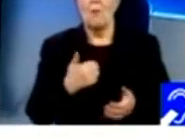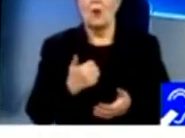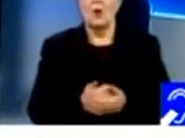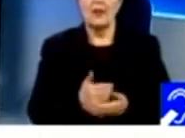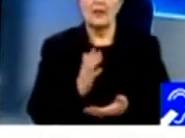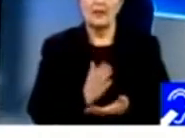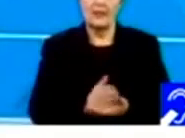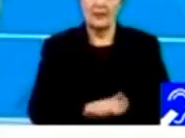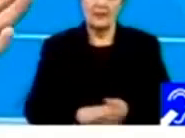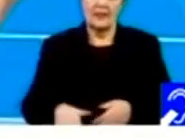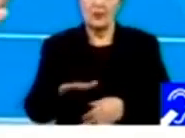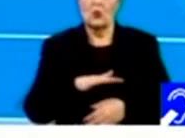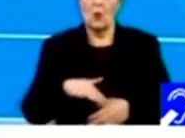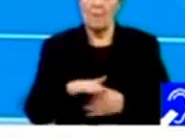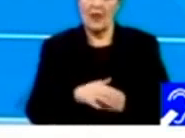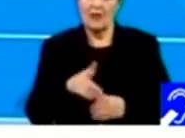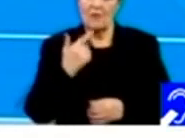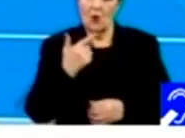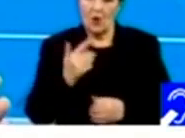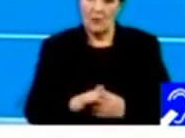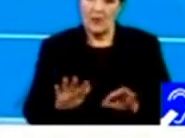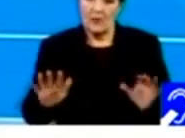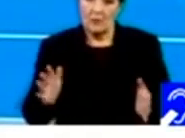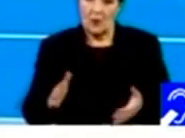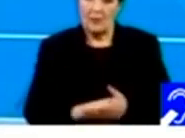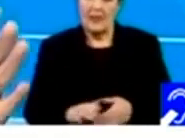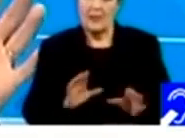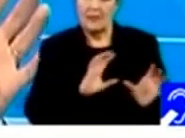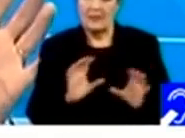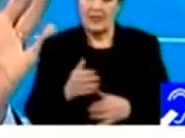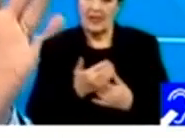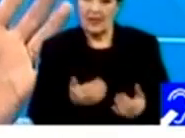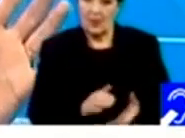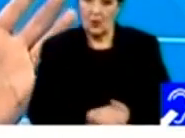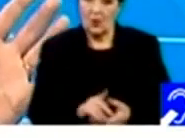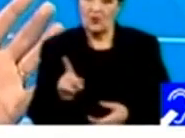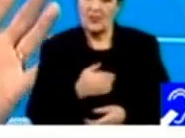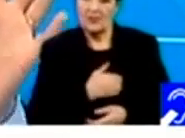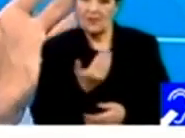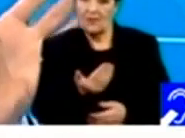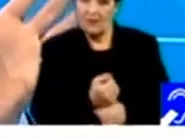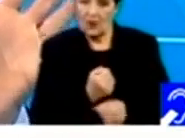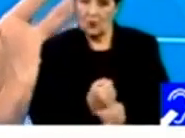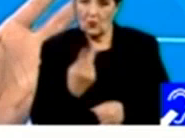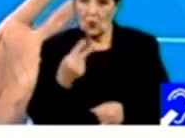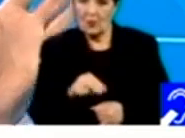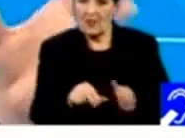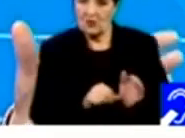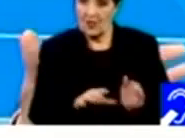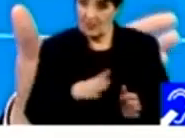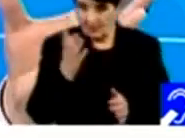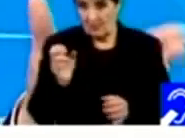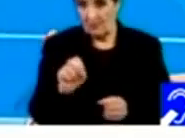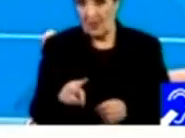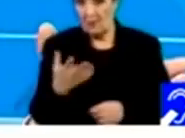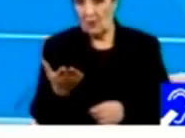acest domeniu atunci când vorbim de monumentele istorice, păstrarea lor, dar ce ați făcut dumneavoastră? În 2006 erați